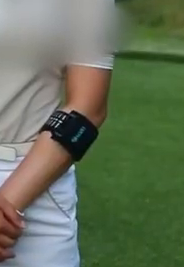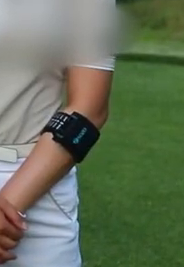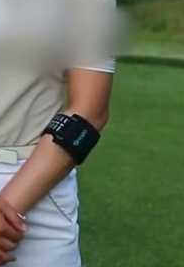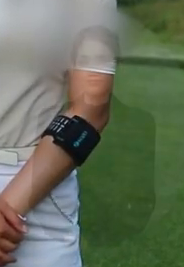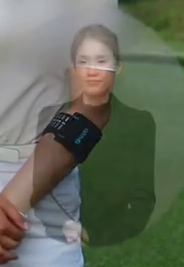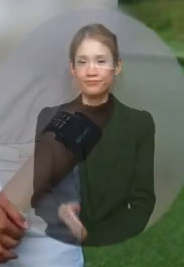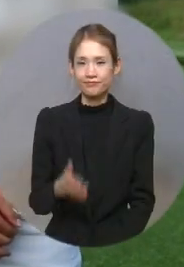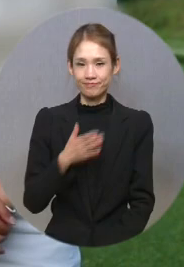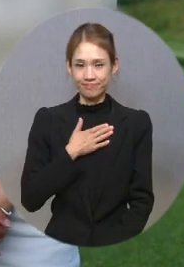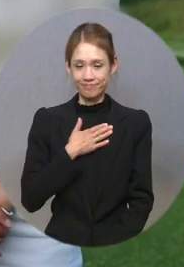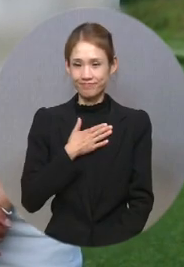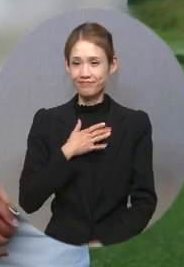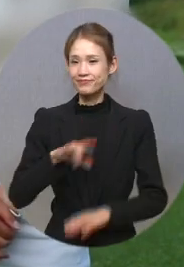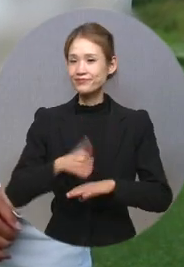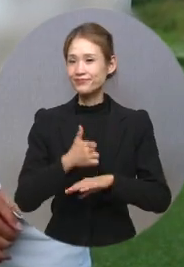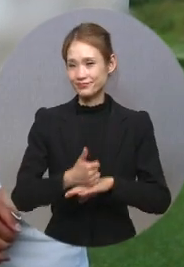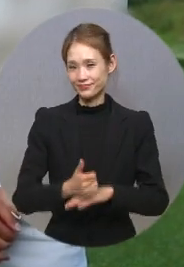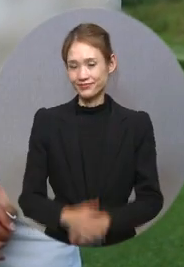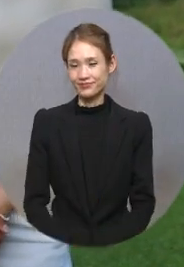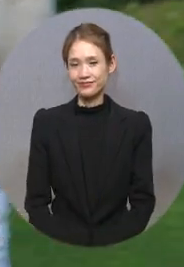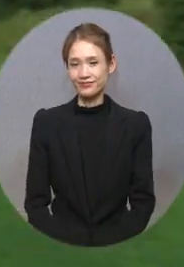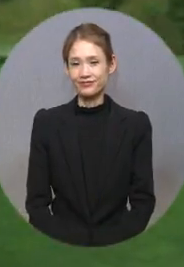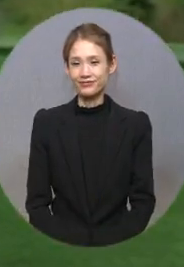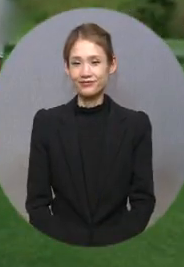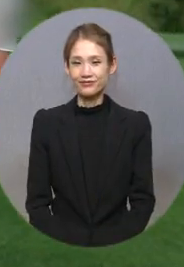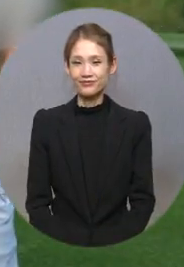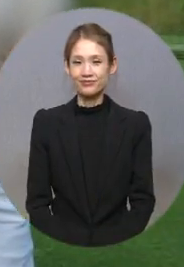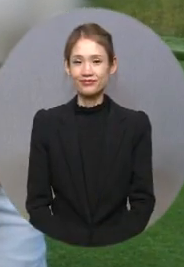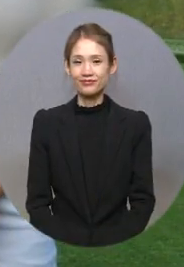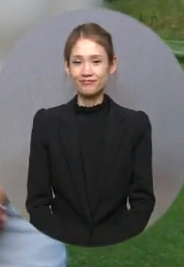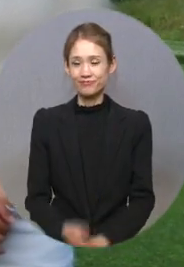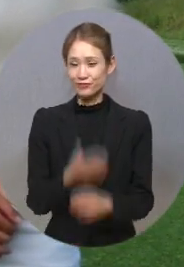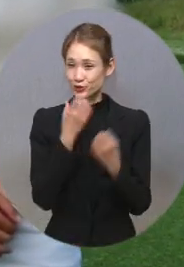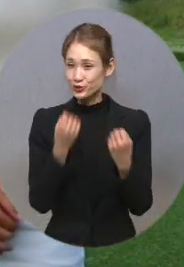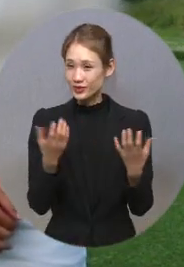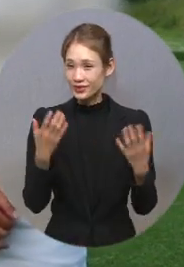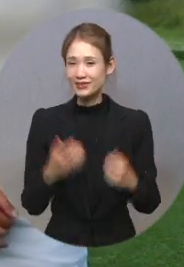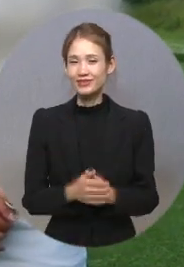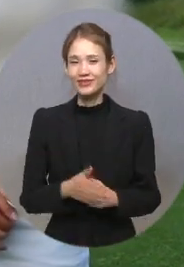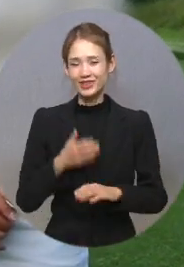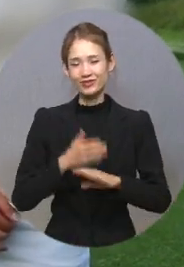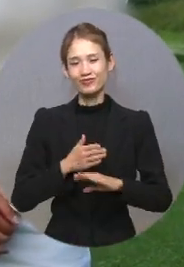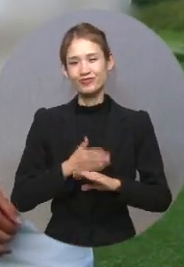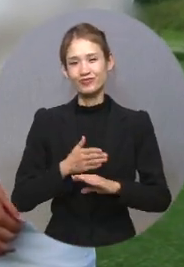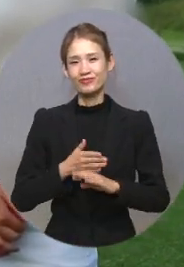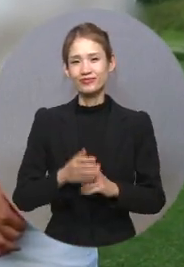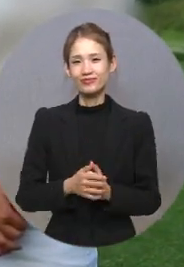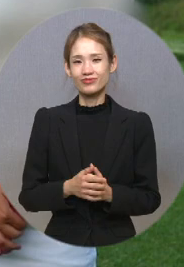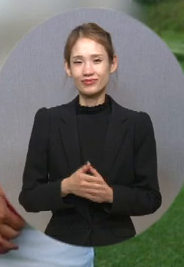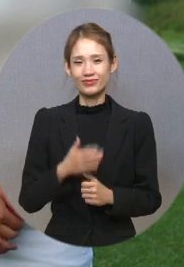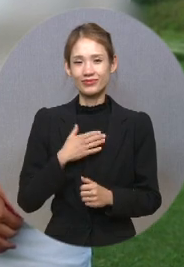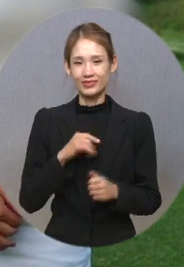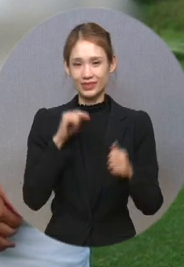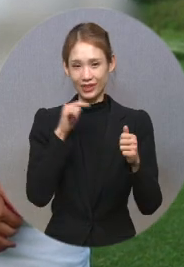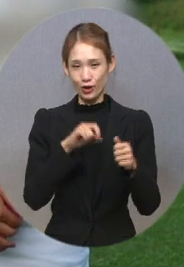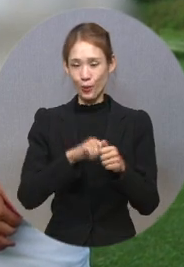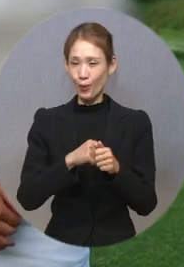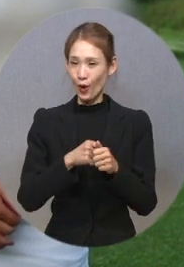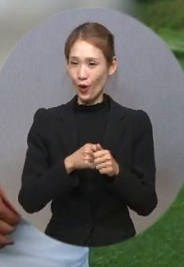제가 왕입니다. 네. 왕님 축하드립니다. 아, 네. 아, 감사합니다. 자, 제가 내릴